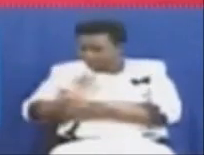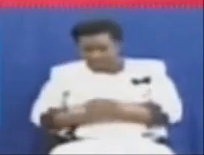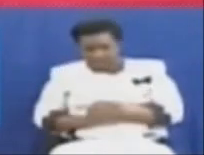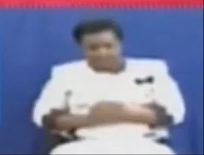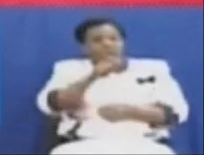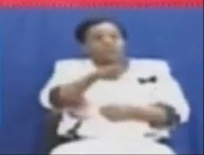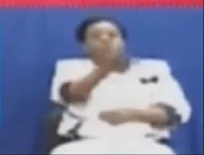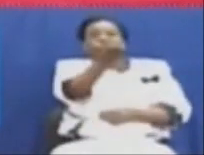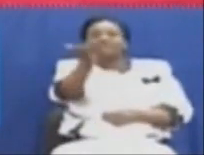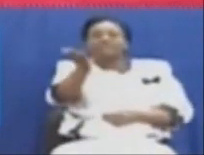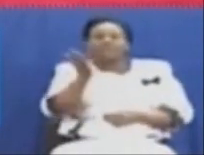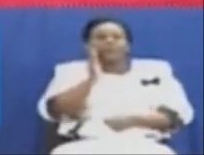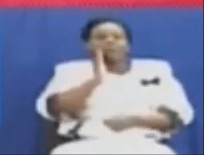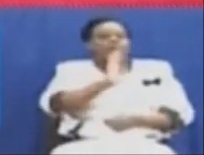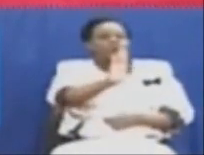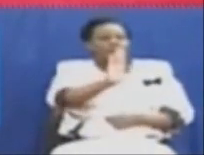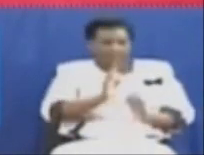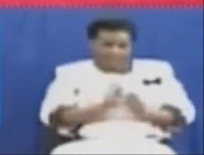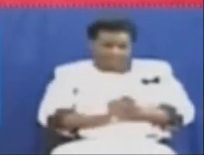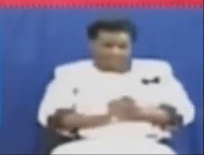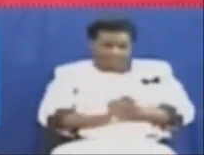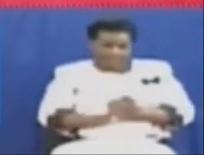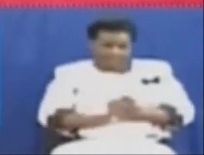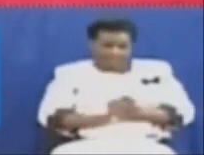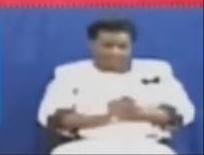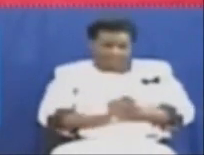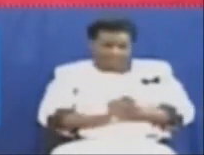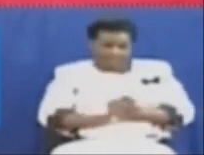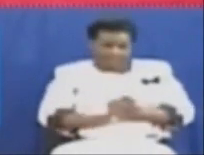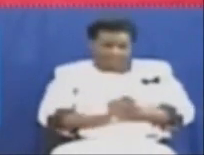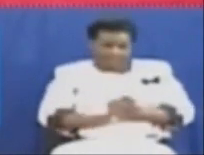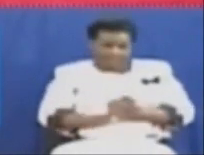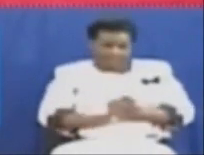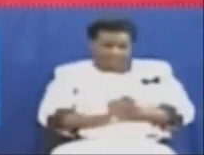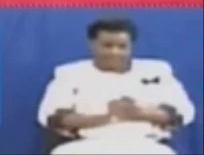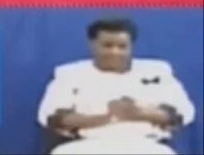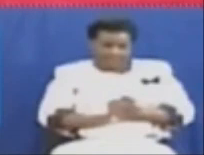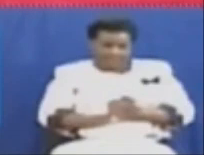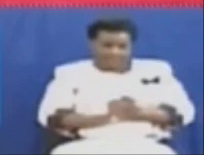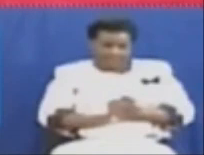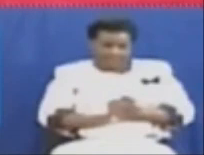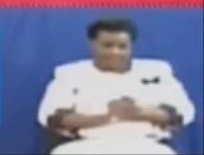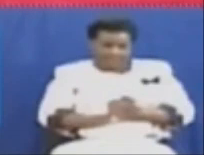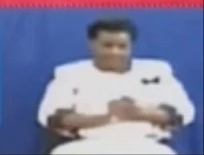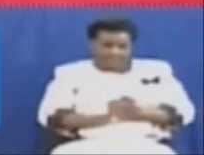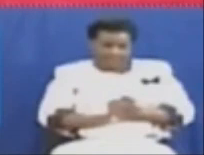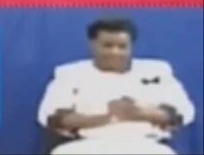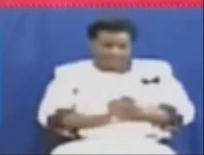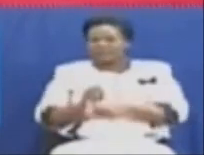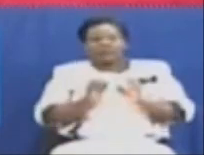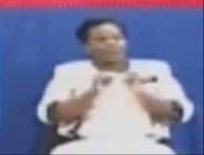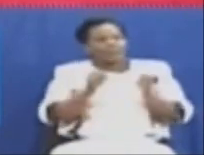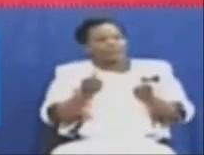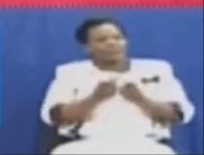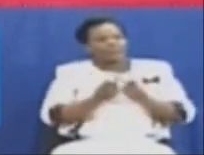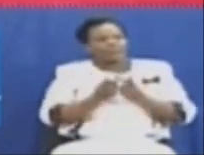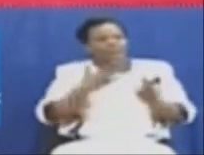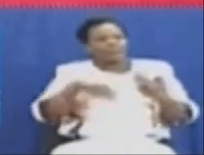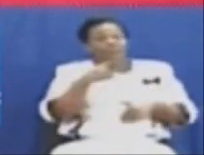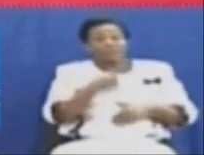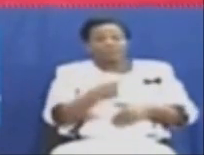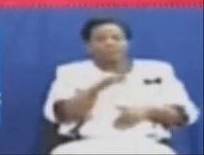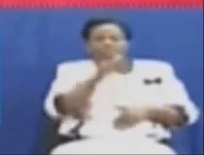kuona mahitaji yao katika kipindi hicho kifupi, na kazi inaendelea vizuri na taarifa tunaendelea kuzipokea. Kwa hiyo waheshimiwa wabunge ambao pia mnatoka kwenye maeneo